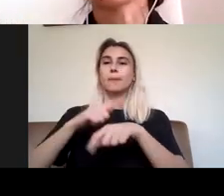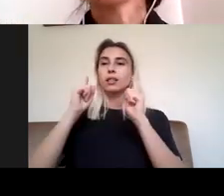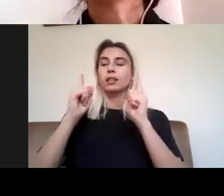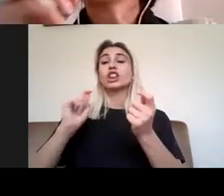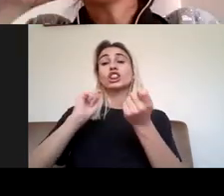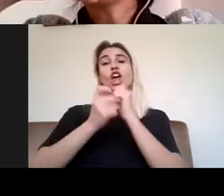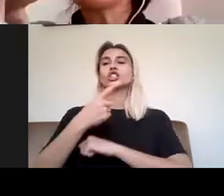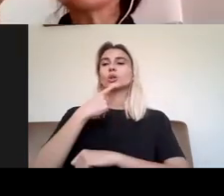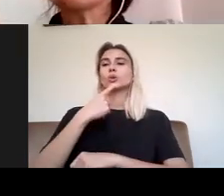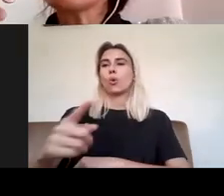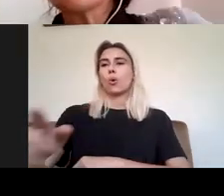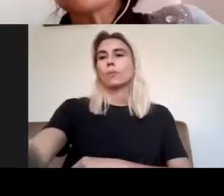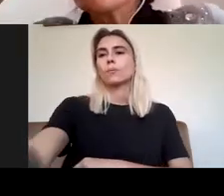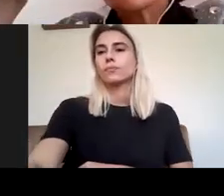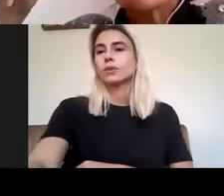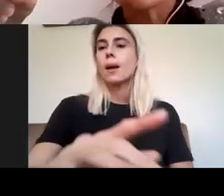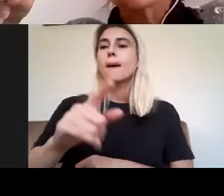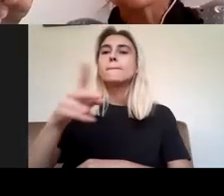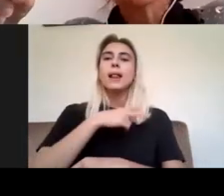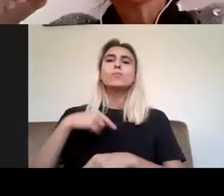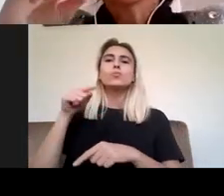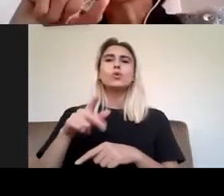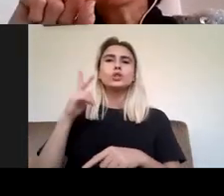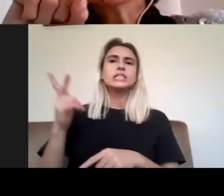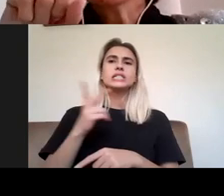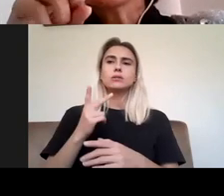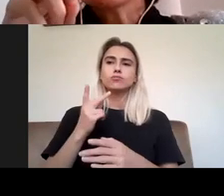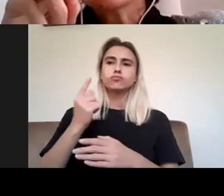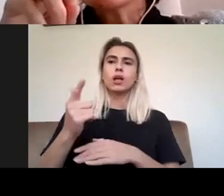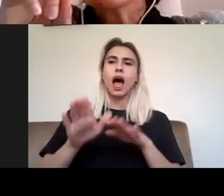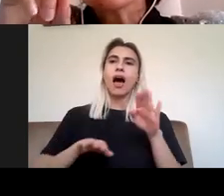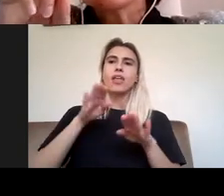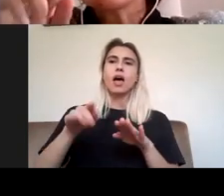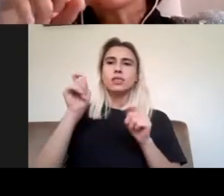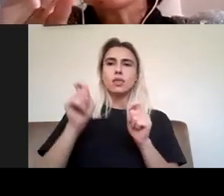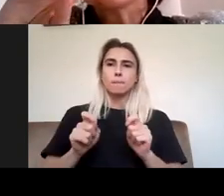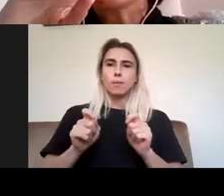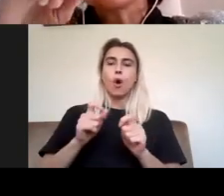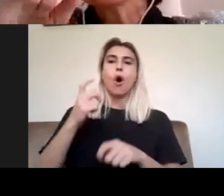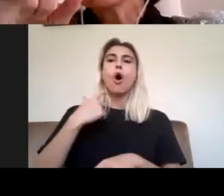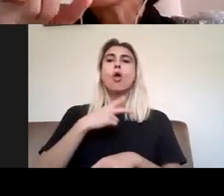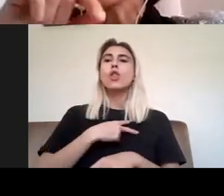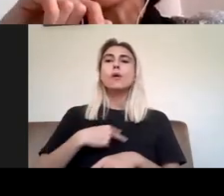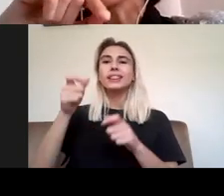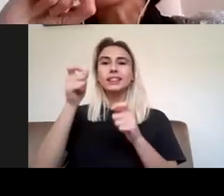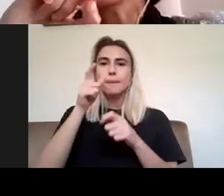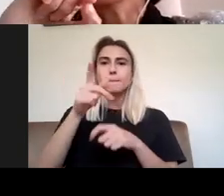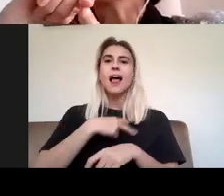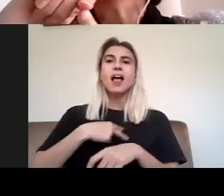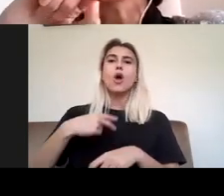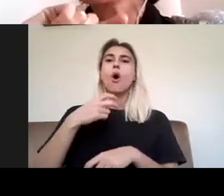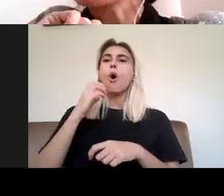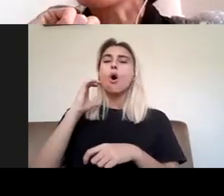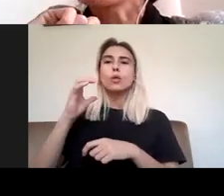diyor. Belediyeler bu konuda çok hızlı atak yapıyor. Otobüslerin, dikkat ederseniz, özel halk otobüsleri ve belediye otobüslerindeki